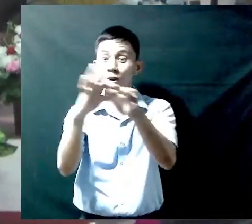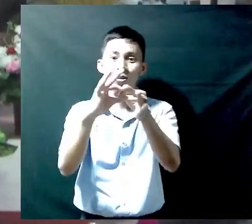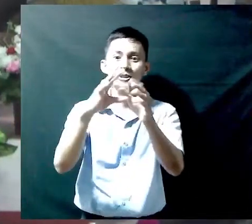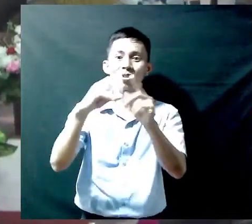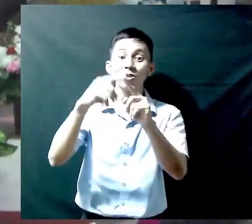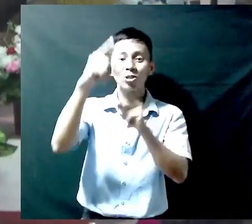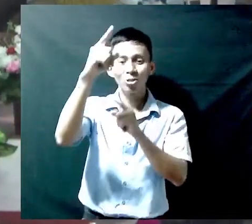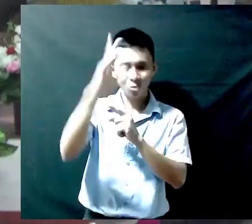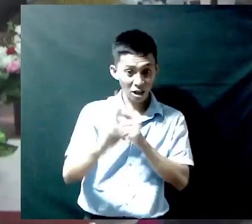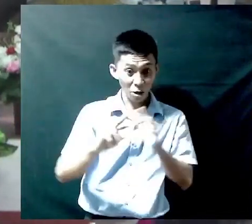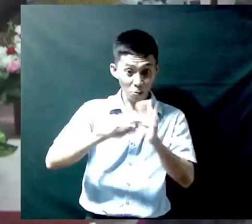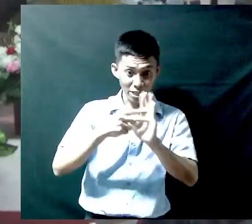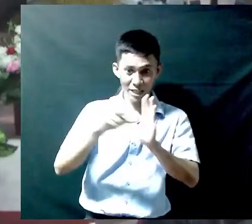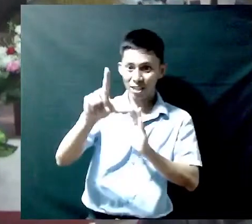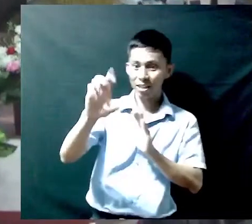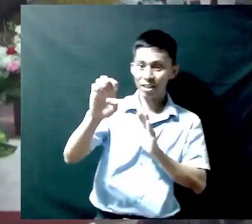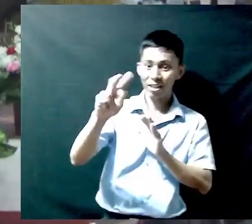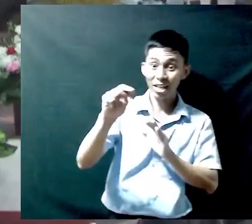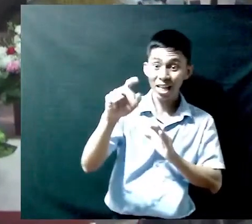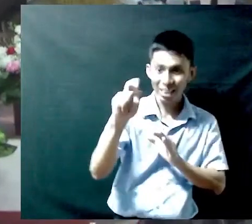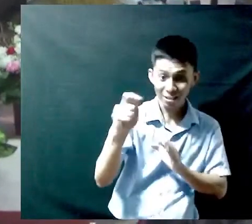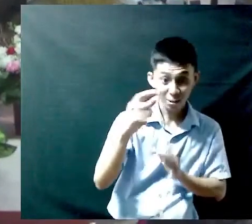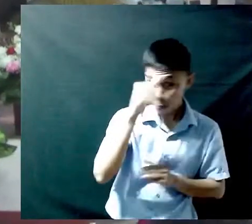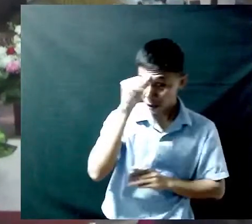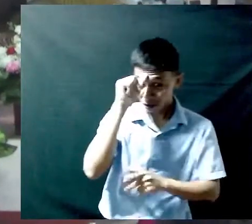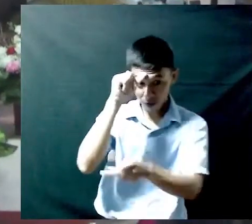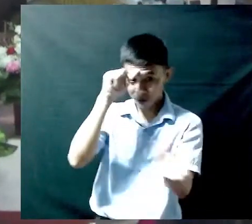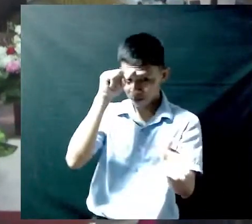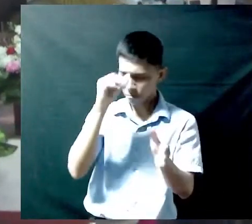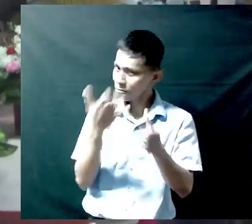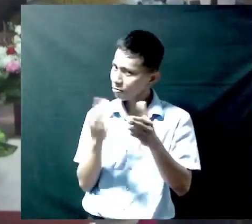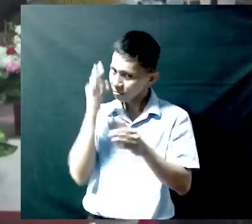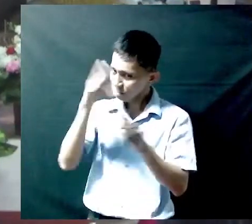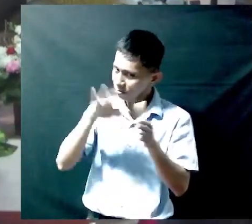niyo mga patid? First point pa lang po yun.